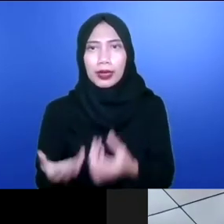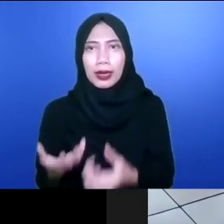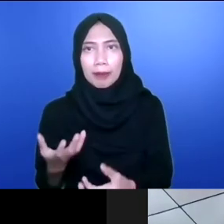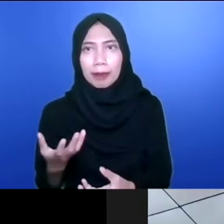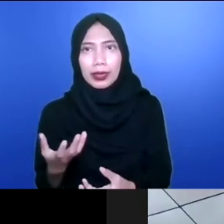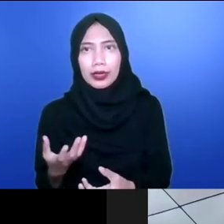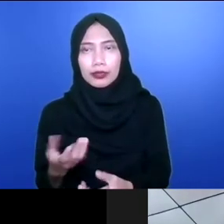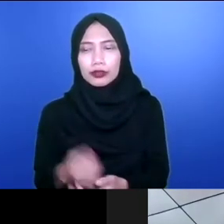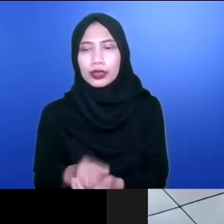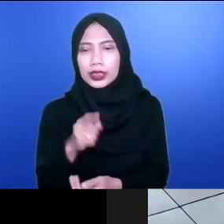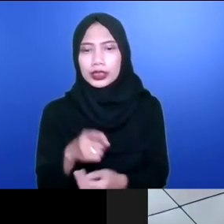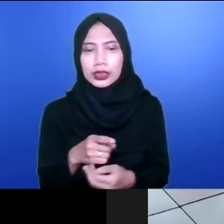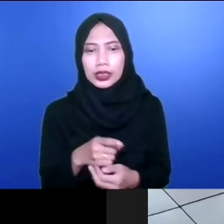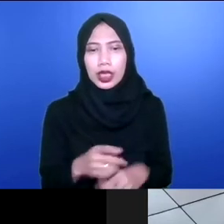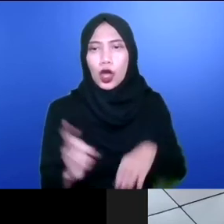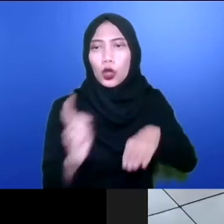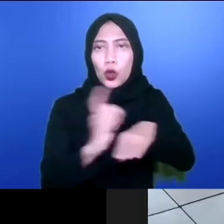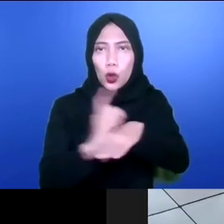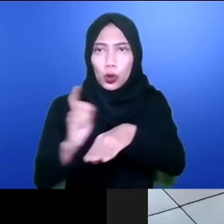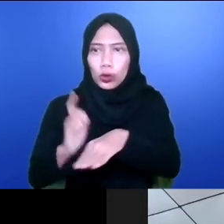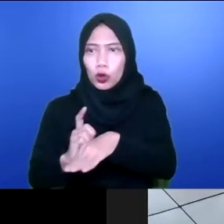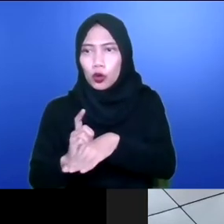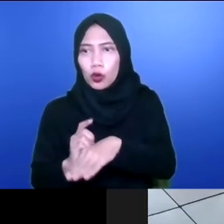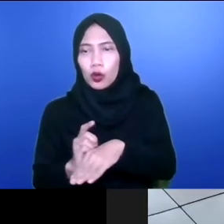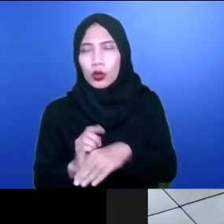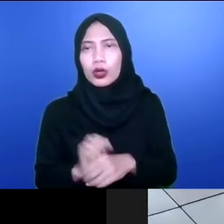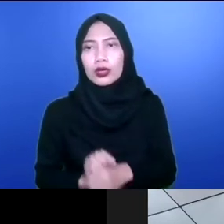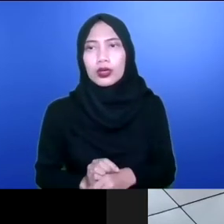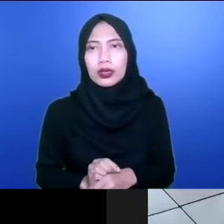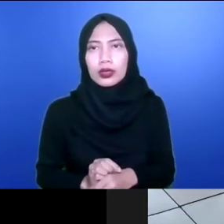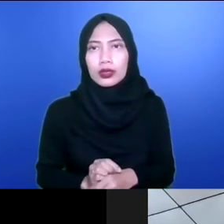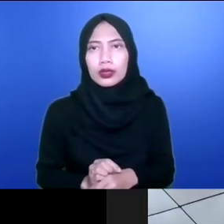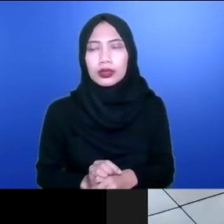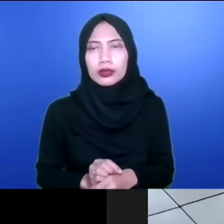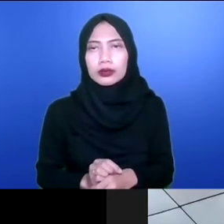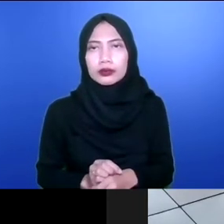BJB bisa dilihat. Kemudian untuk produk-produk